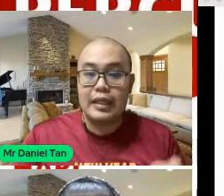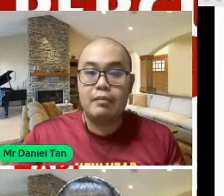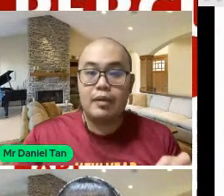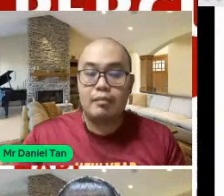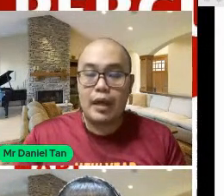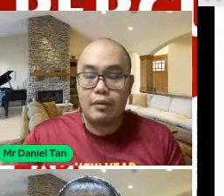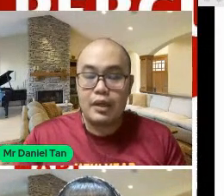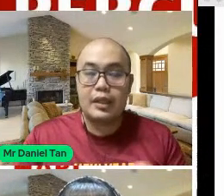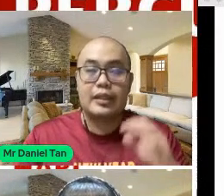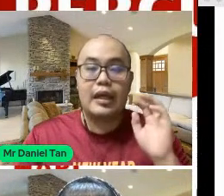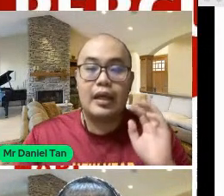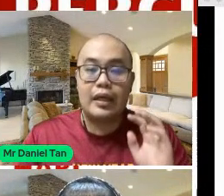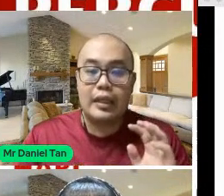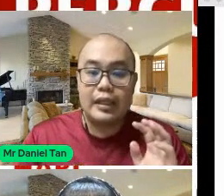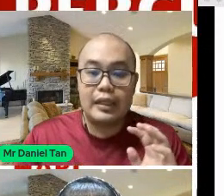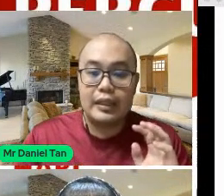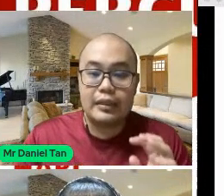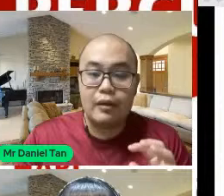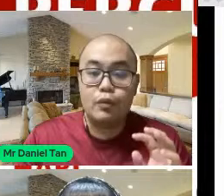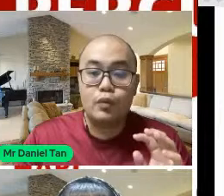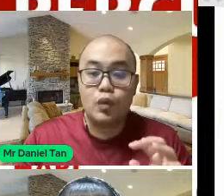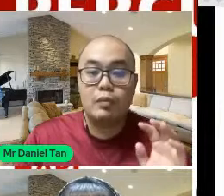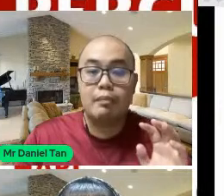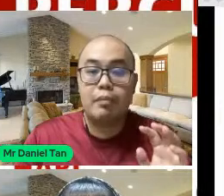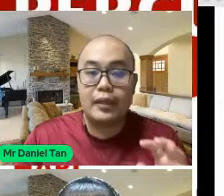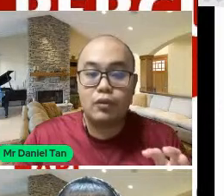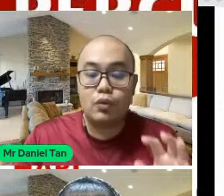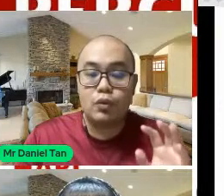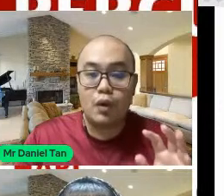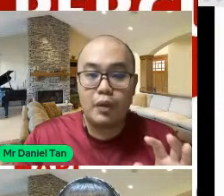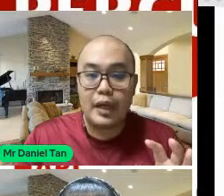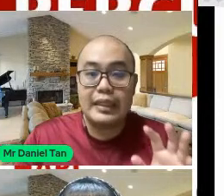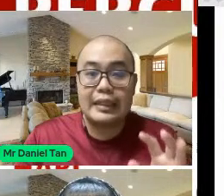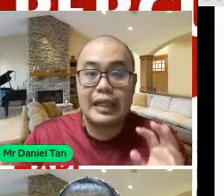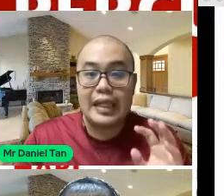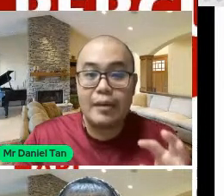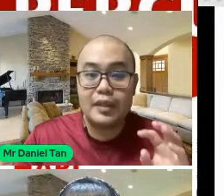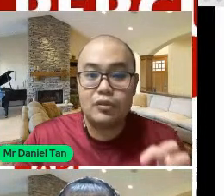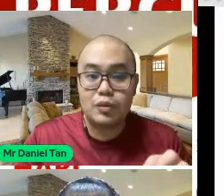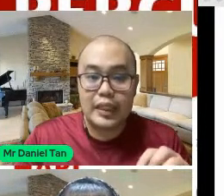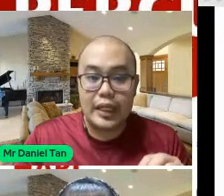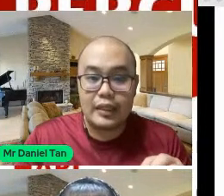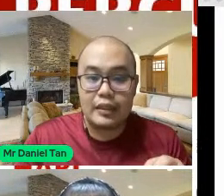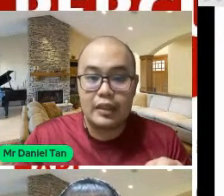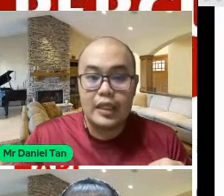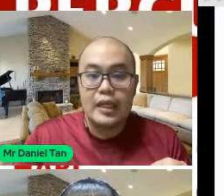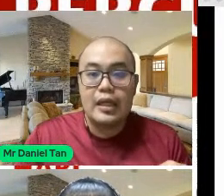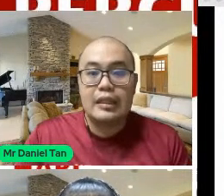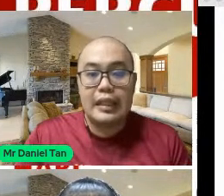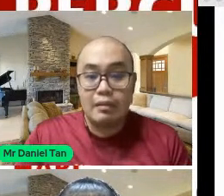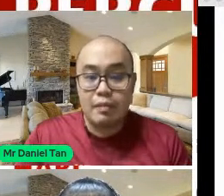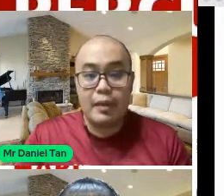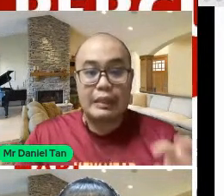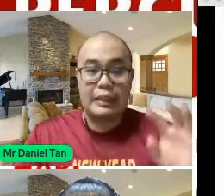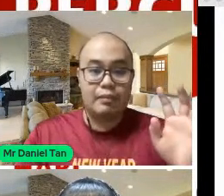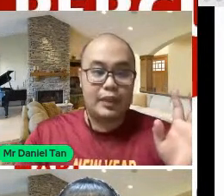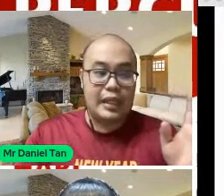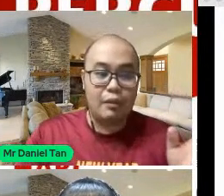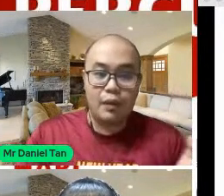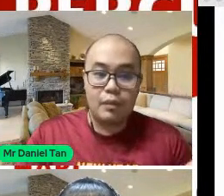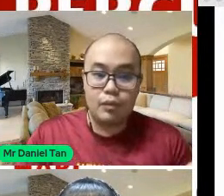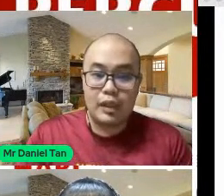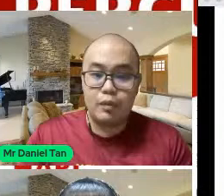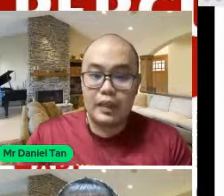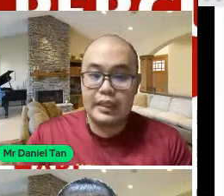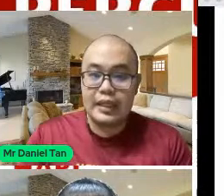betulkan niat bahwa kita adalah datang untuk membantu orang yang dalam kesusahan dan memang